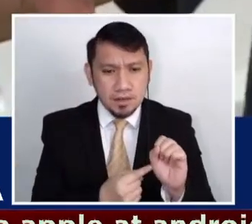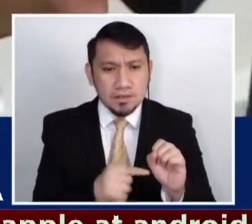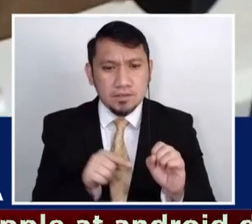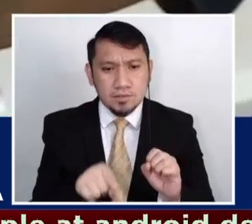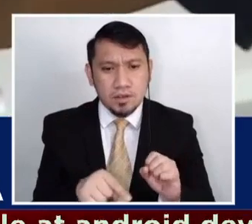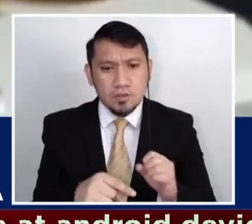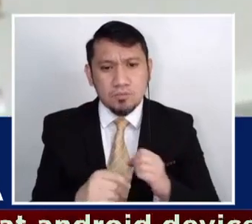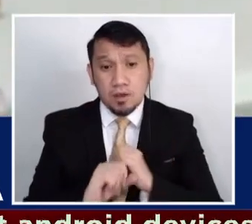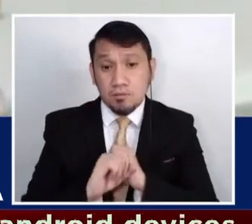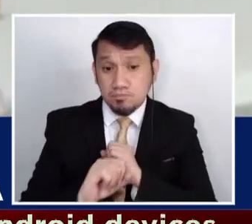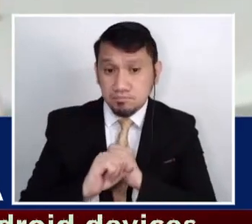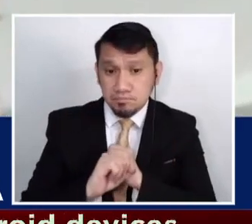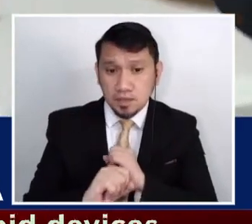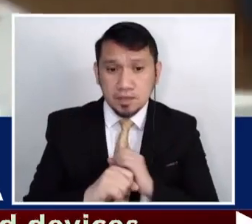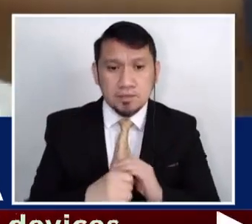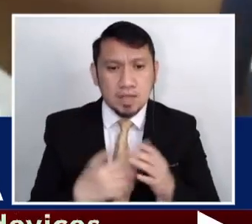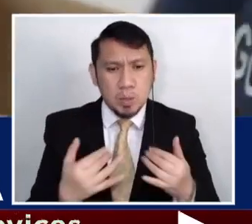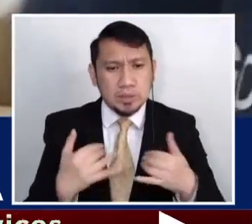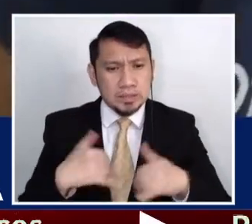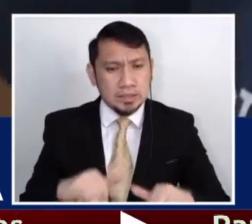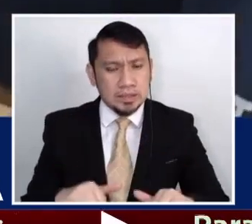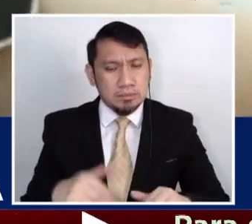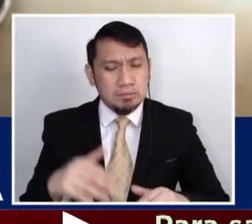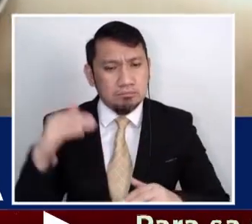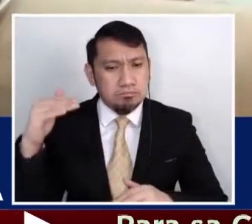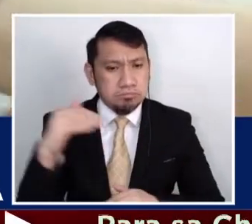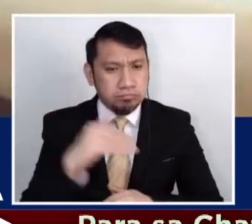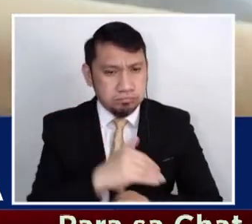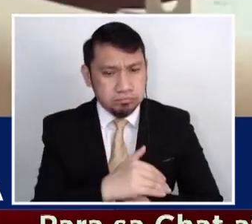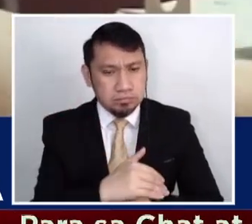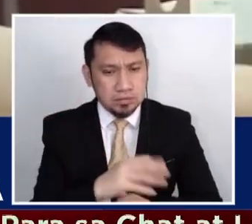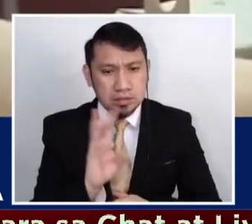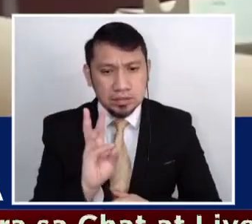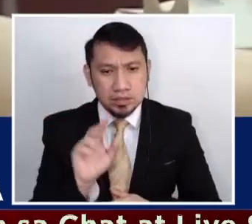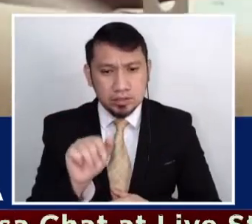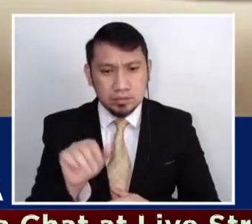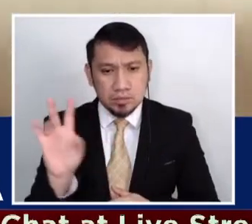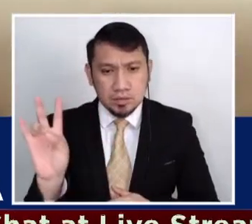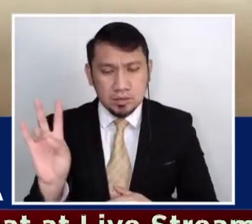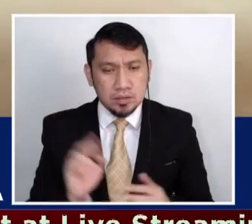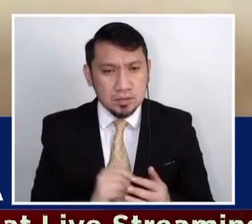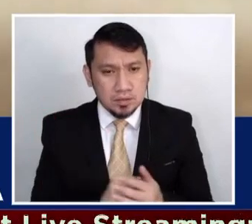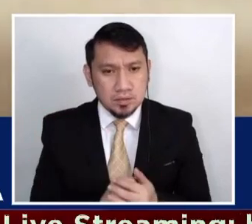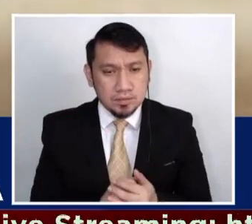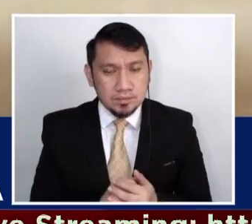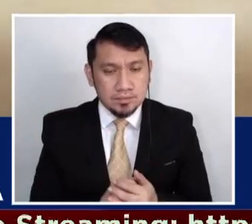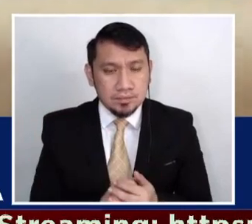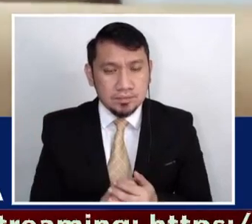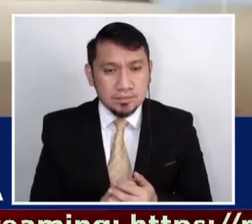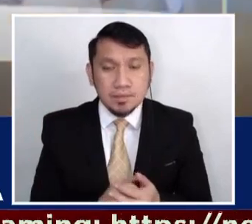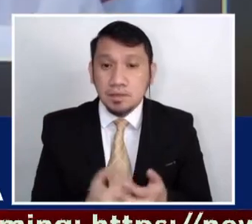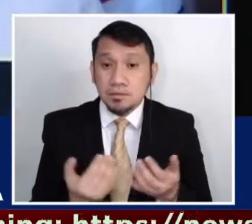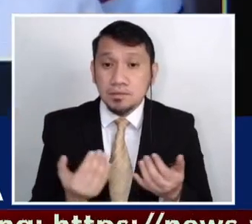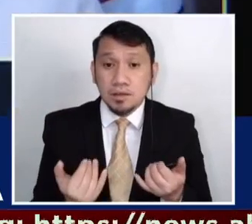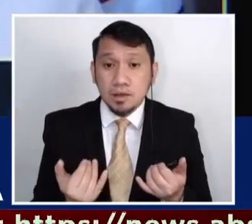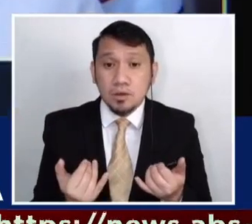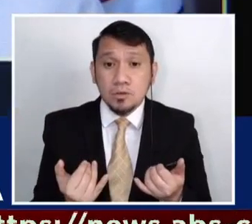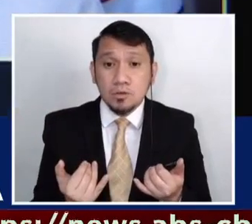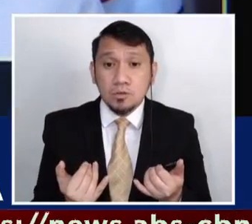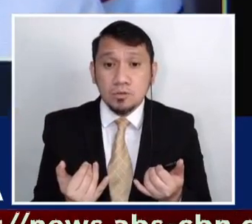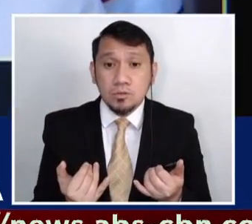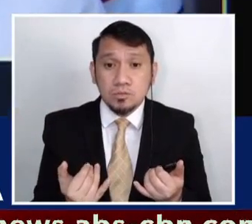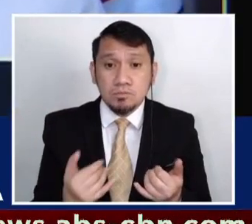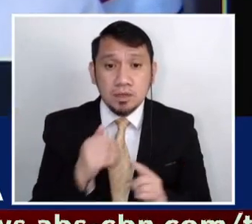rallies, ay bumaba pa tayo ng 6.7. At ngayon, nakita natin na more than halfway na tayo ng